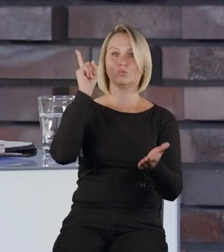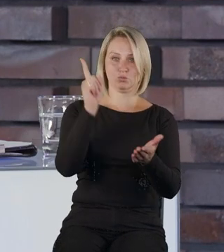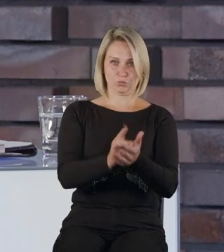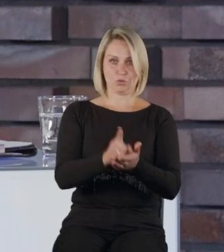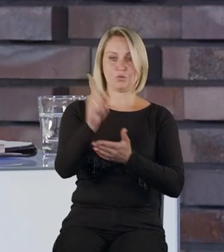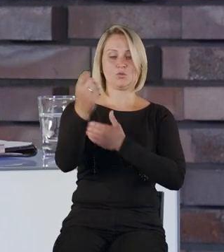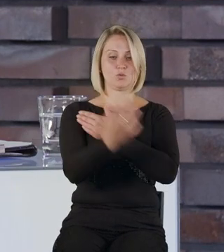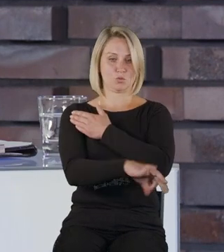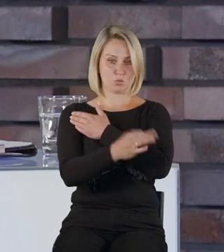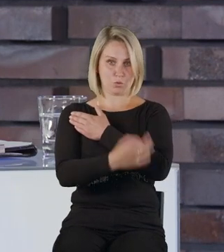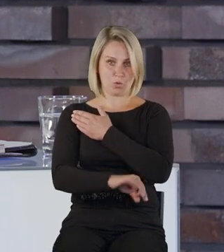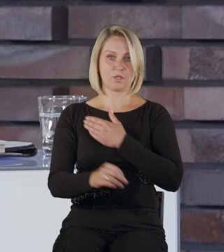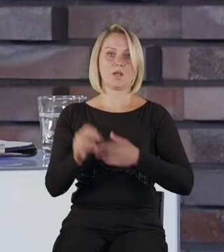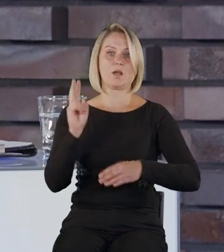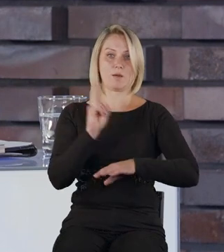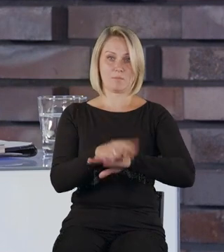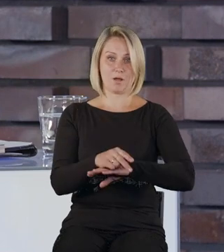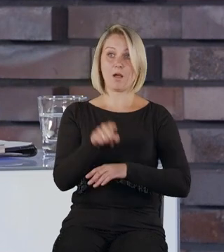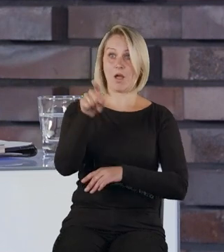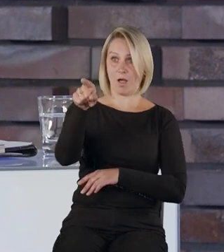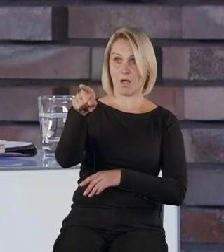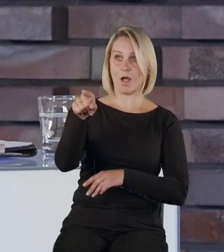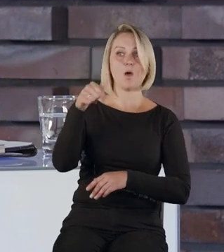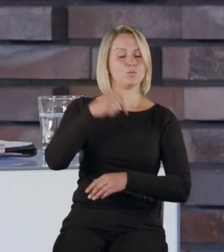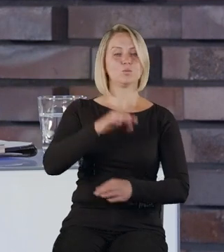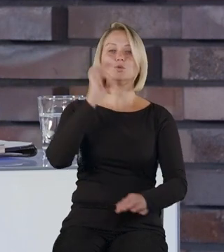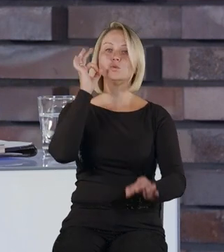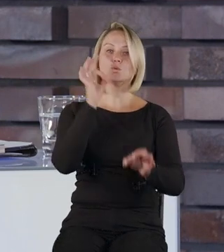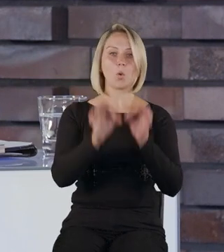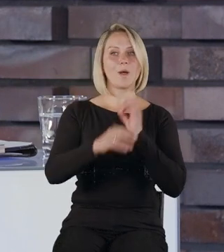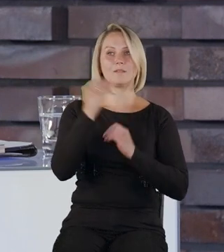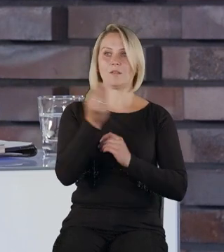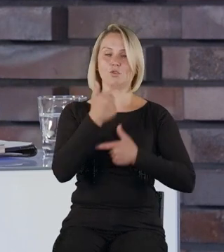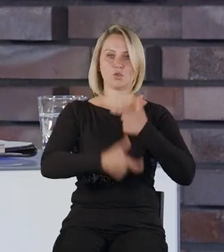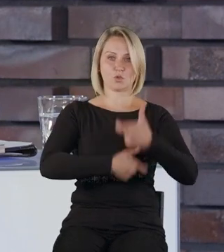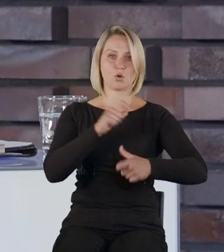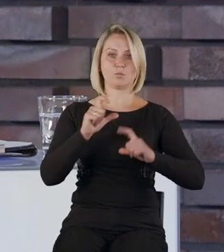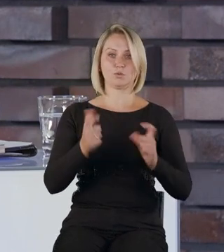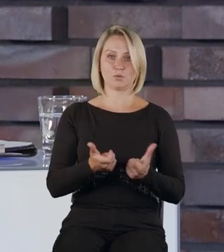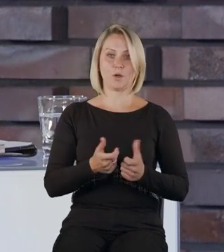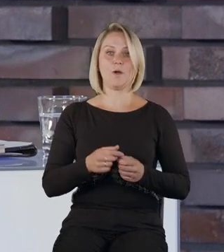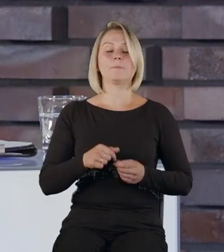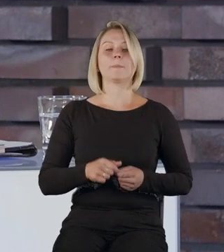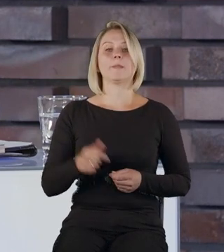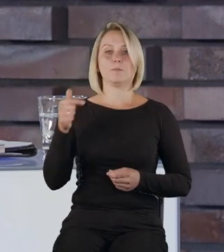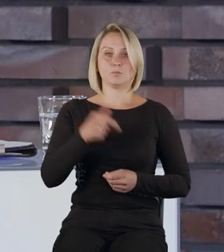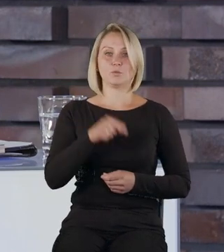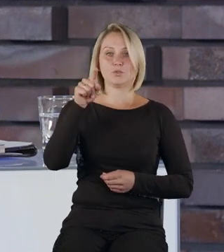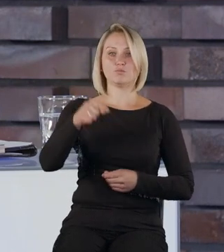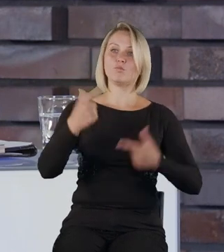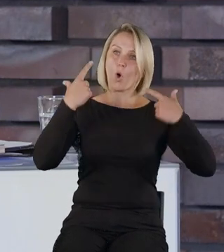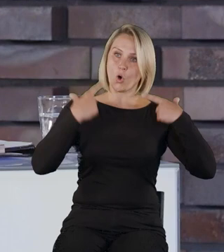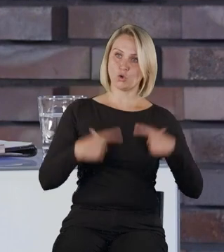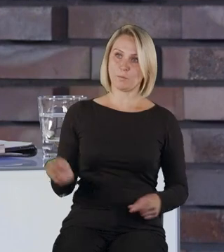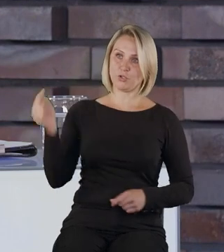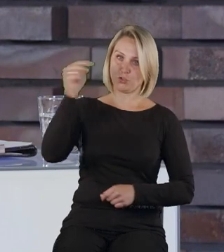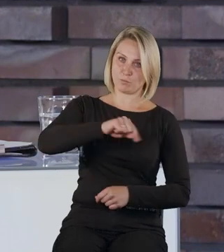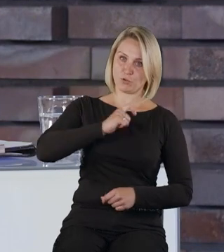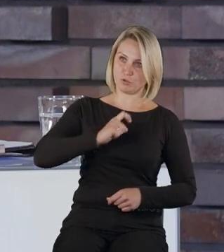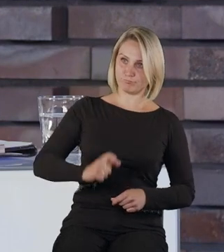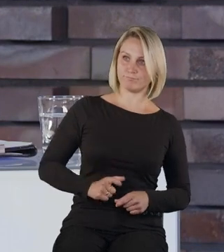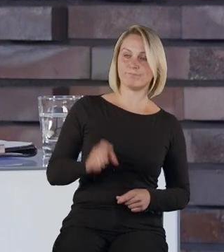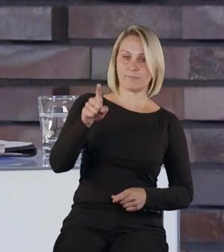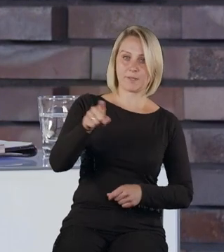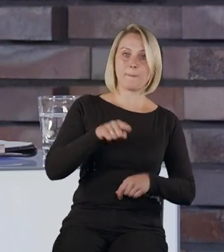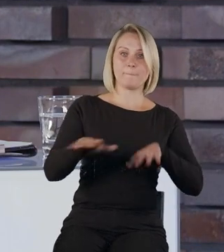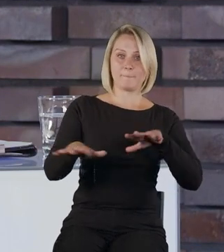się na studia, kandydat powinien dopełnić jeszcze jednej formalności, czyli powinien w dziekanacie, odpowiednim